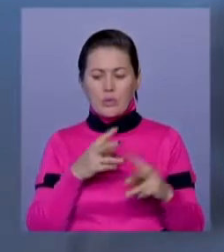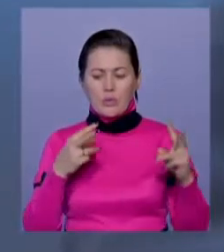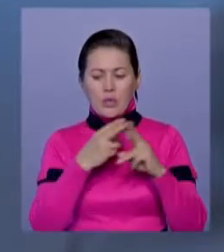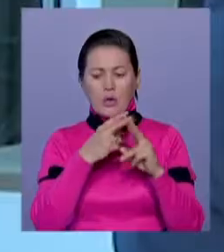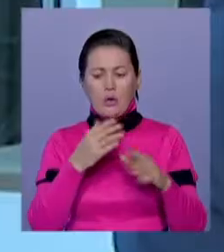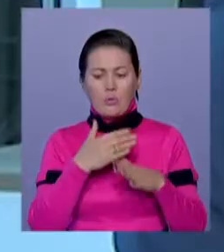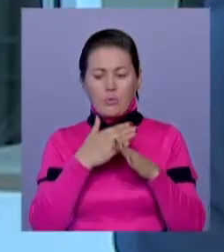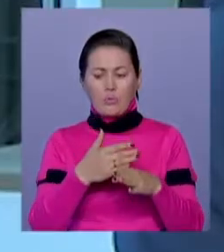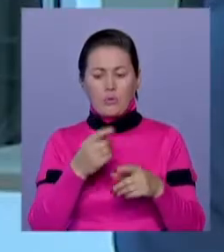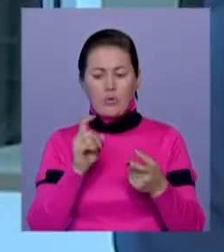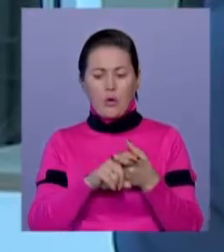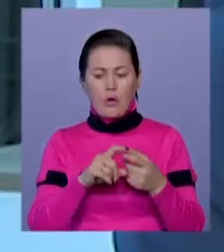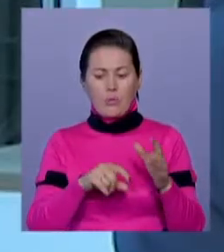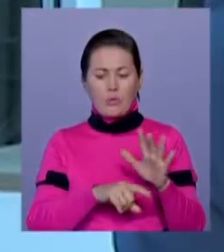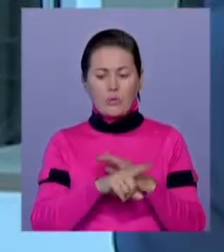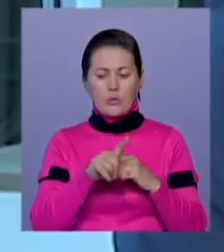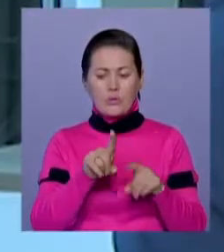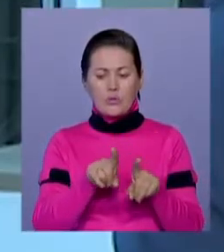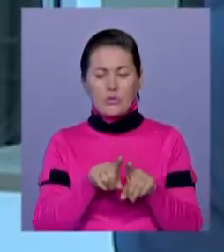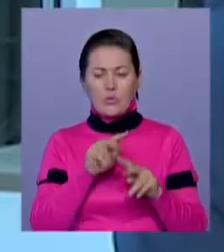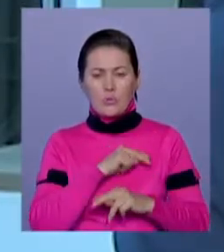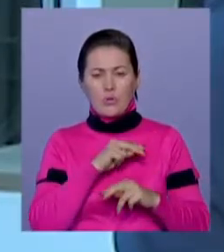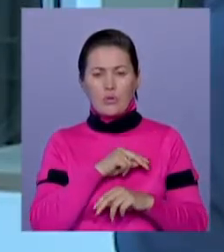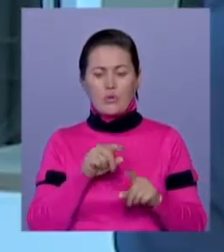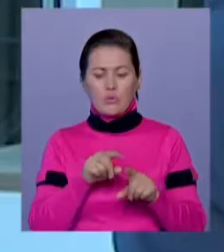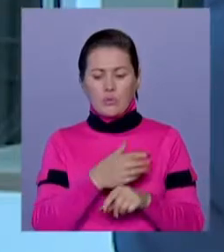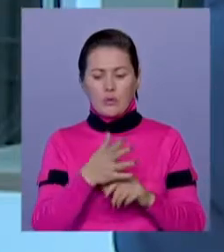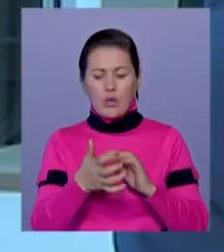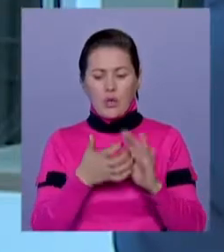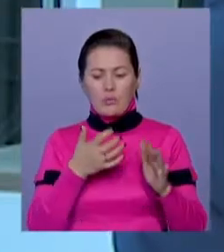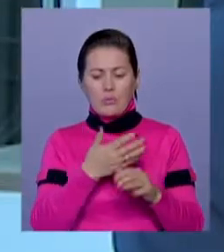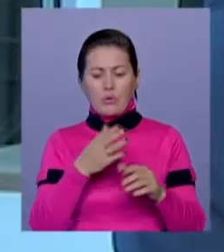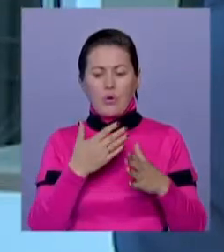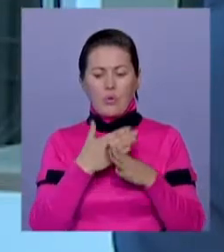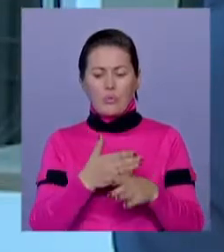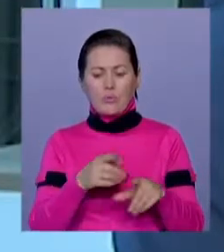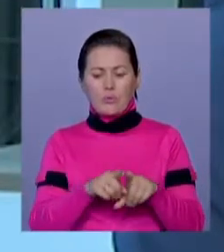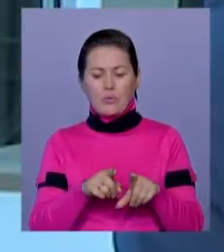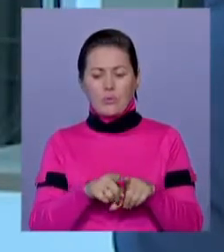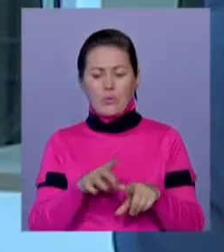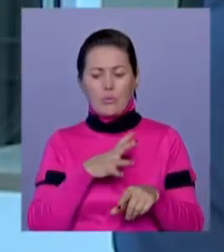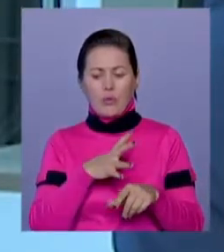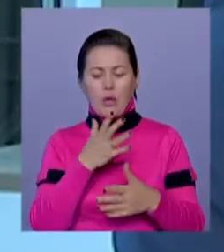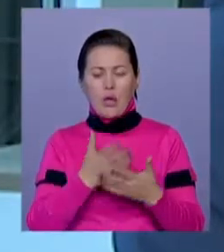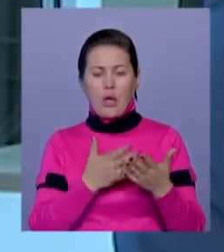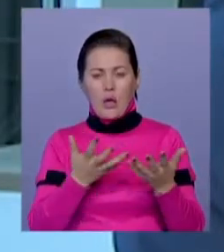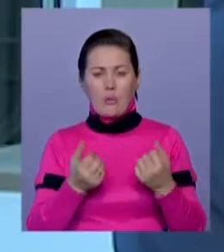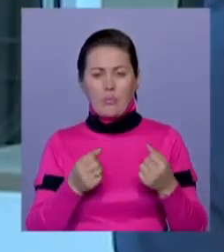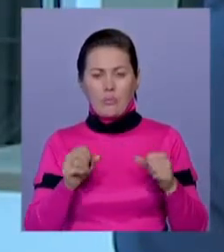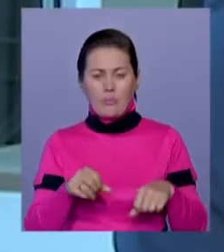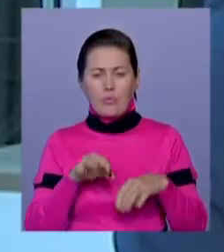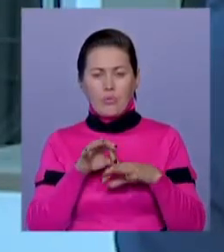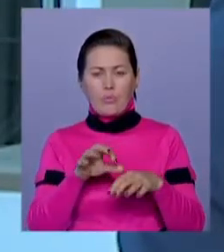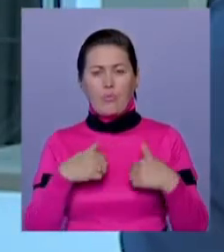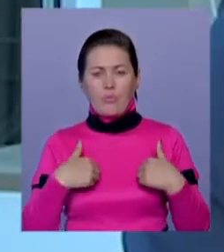техникалық көмек ретінде бастапқы жұмыс басшыларын осыларды шақырып, солардың көмегін кеңесіне алуға жүгініп